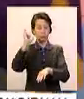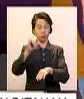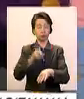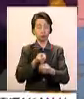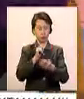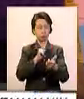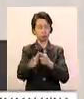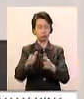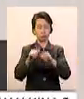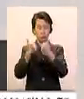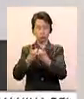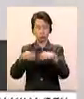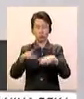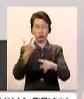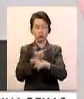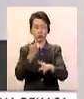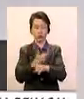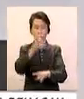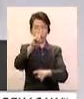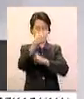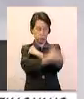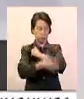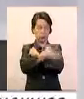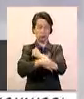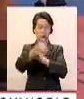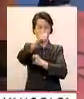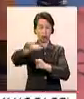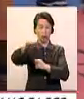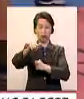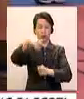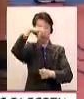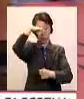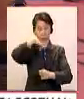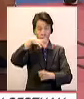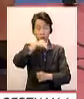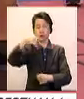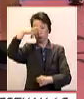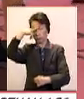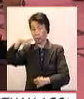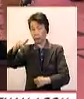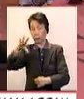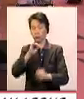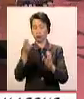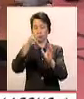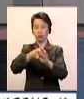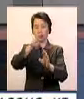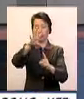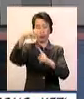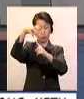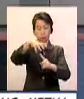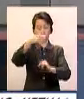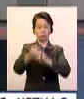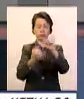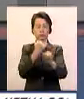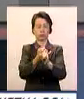hijau kepada persatuan untuk membuat latihan di dua buah negara rantau Asia iaitu Kazakhstan dan Thailand selain menyertai 4 kejohanan tinju